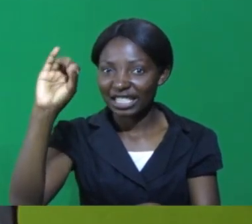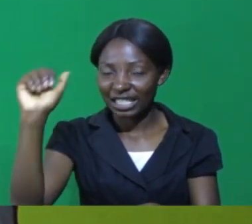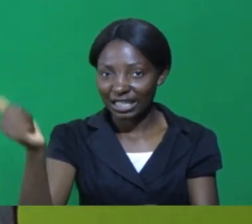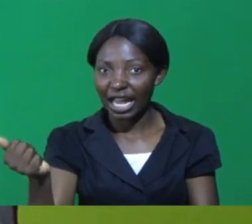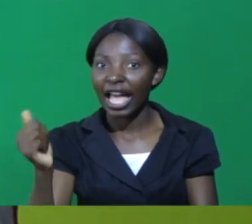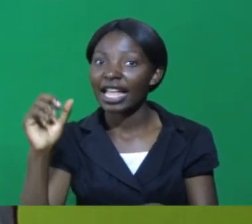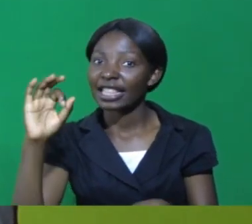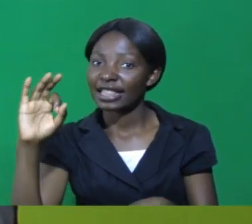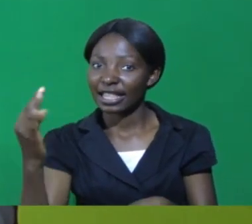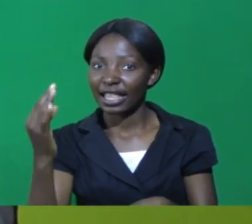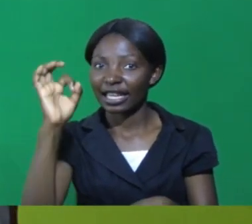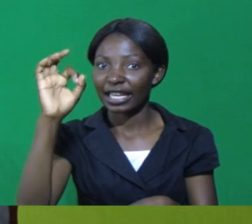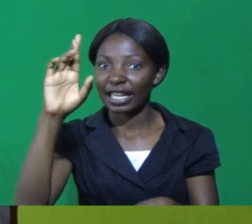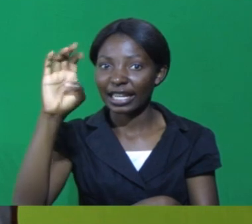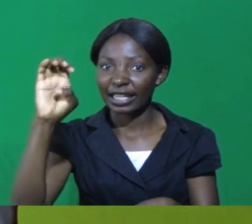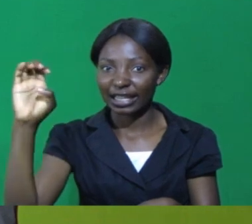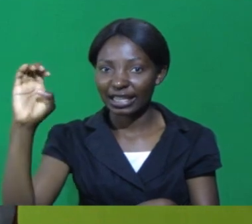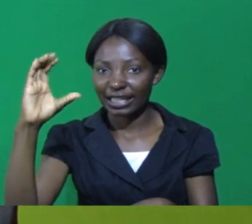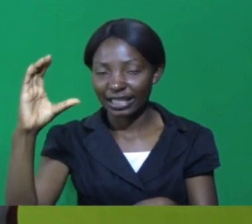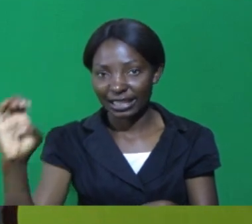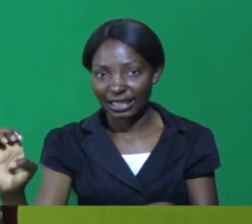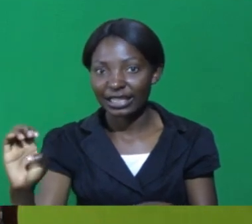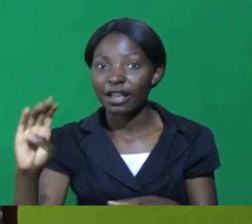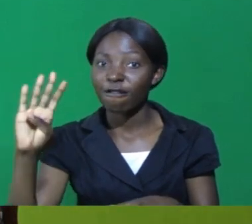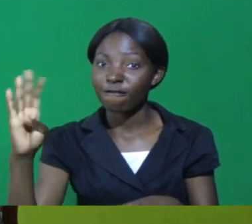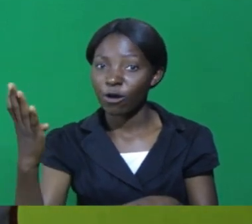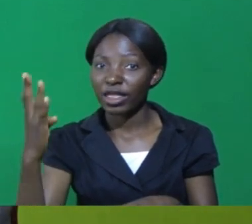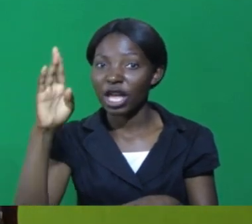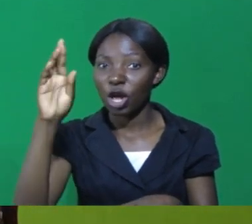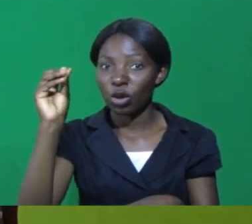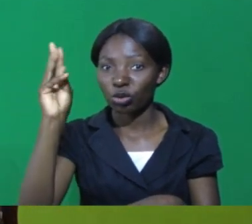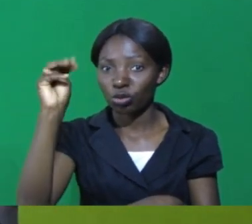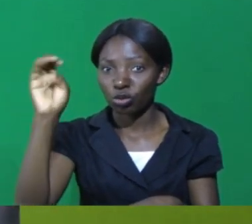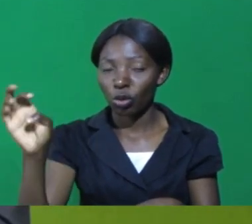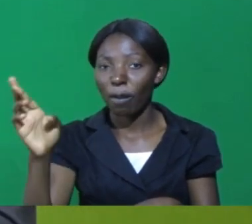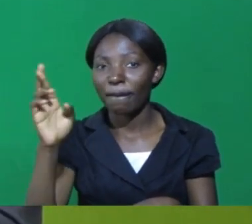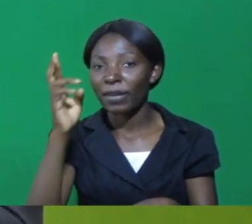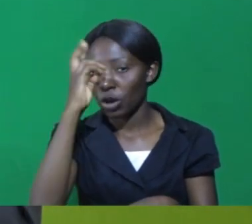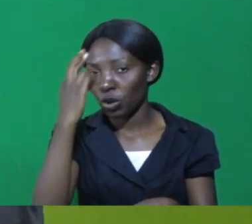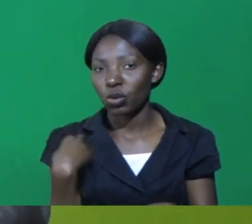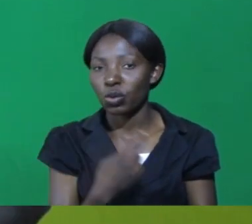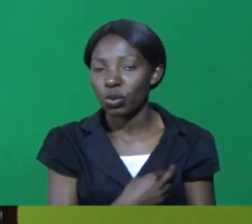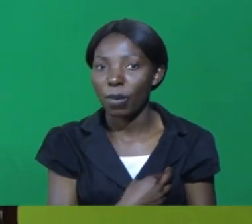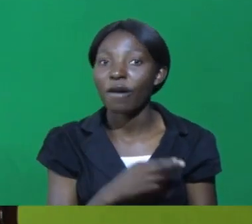hweGreece. HweGreece ukateerwa neumambo hweRome. Ndo hwechi4.